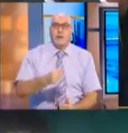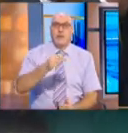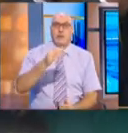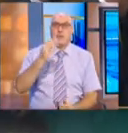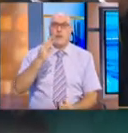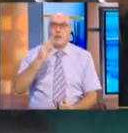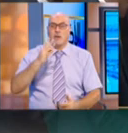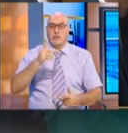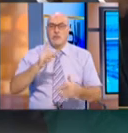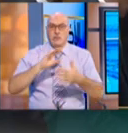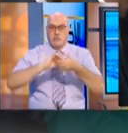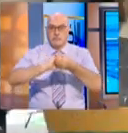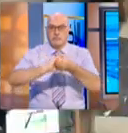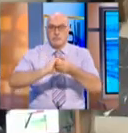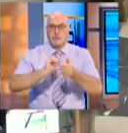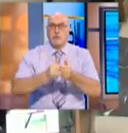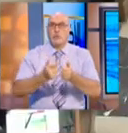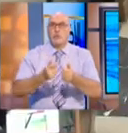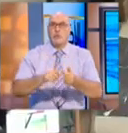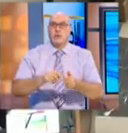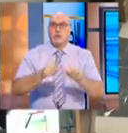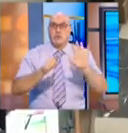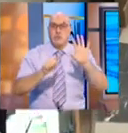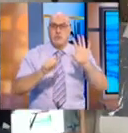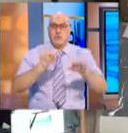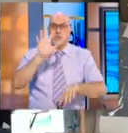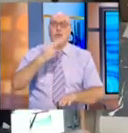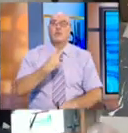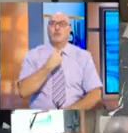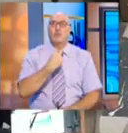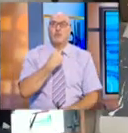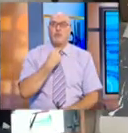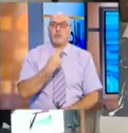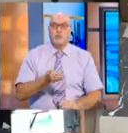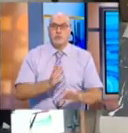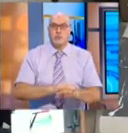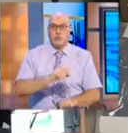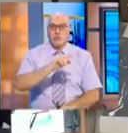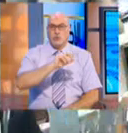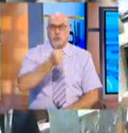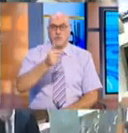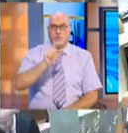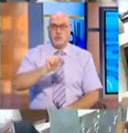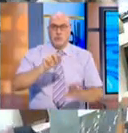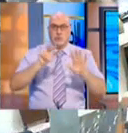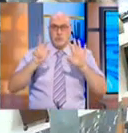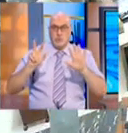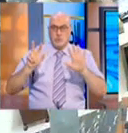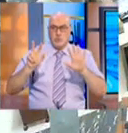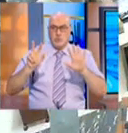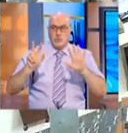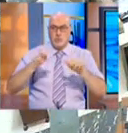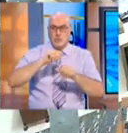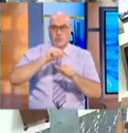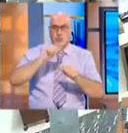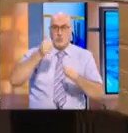للجميع. وحاز نبيه بري على 65 صوتا من أصل 128 صوتا من الدورة